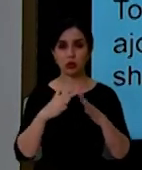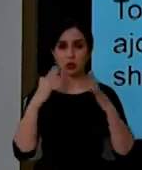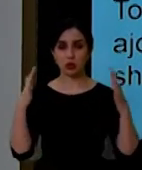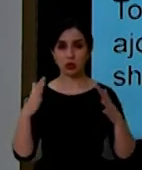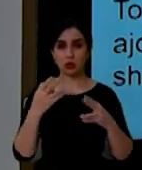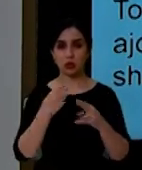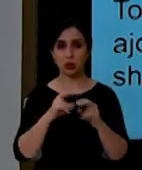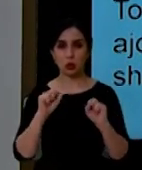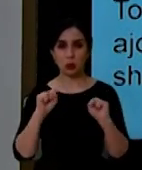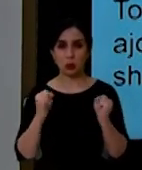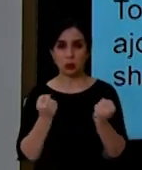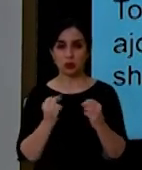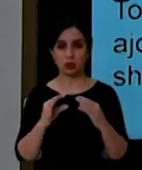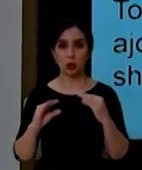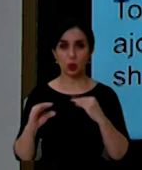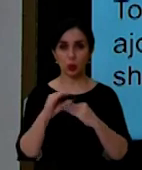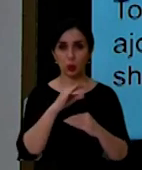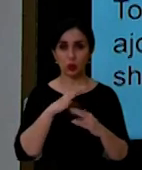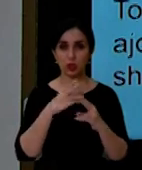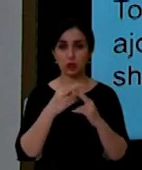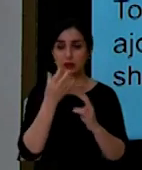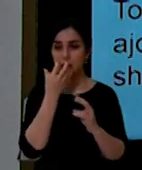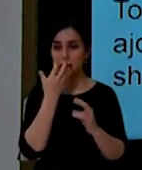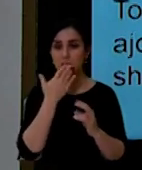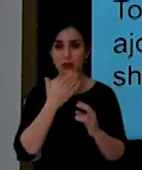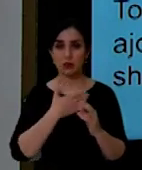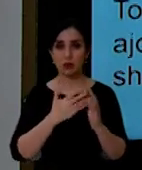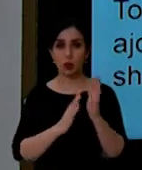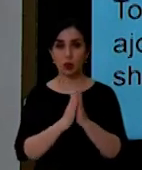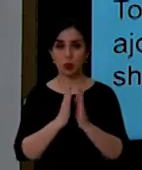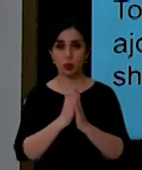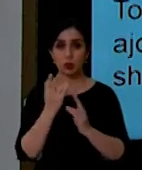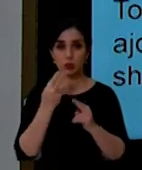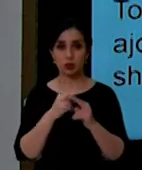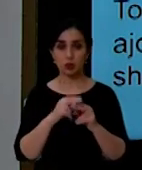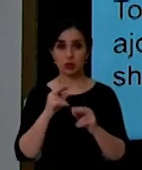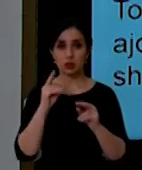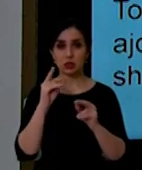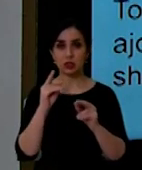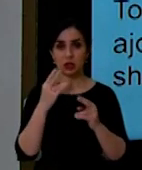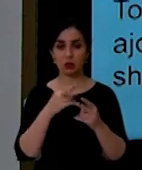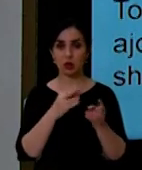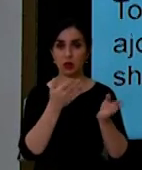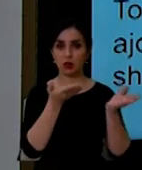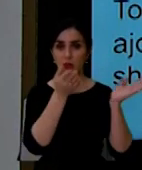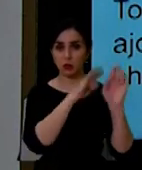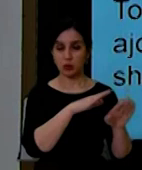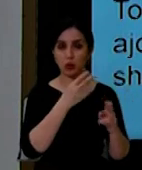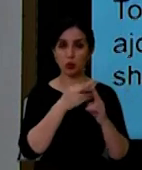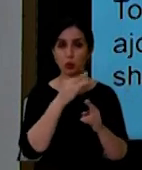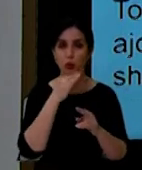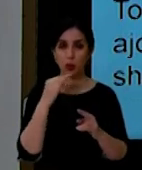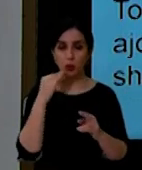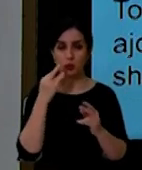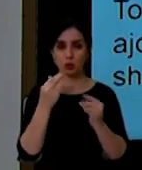müz qıplıgən. Sıqsivar osimlik qıplamları janubta səqlənub qolgən. Kub